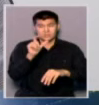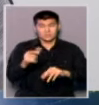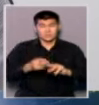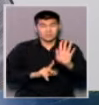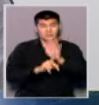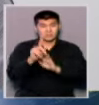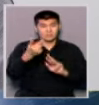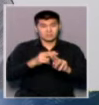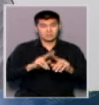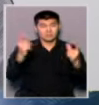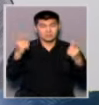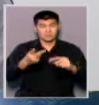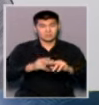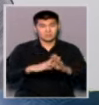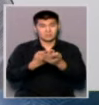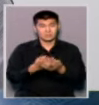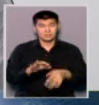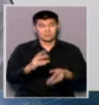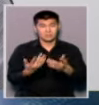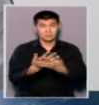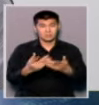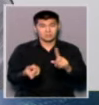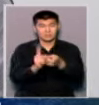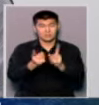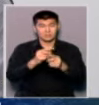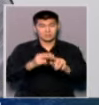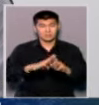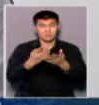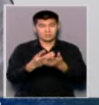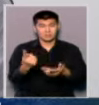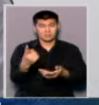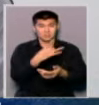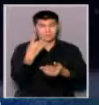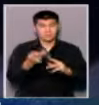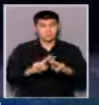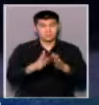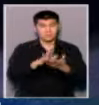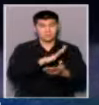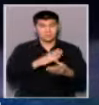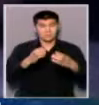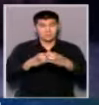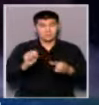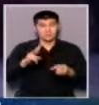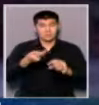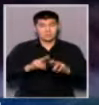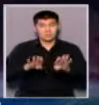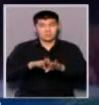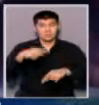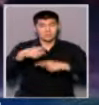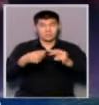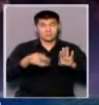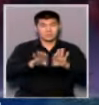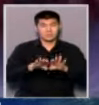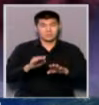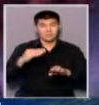начала пандемии коронавирусная инфекция претерпела несколько мутаций. Первоначально в Великобритании был выявлен альфа-штамм. Затем был